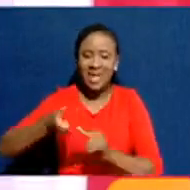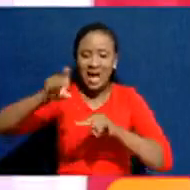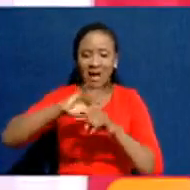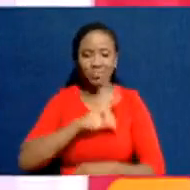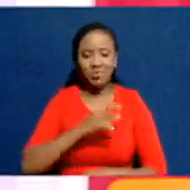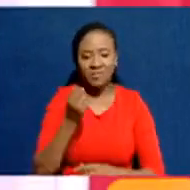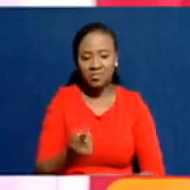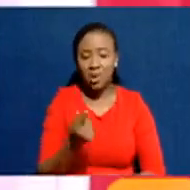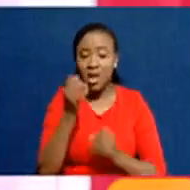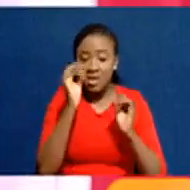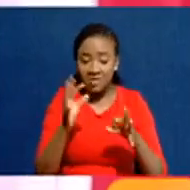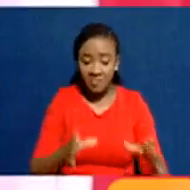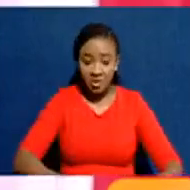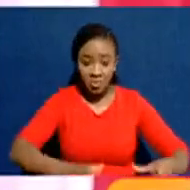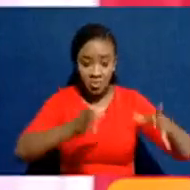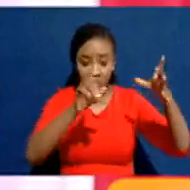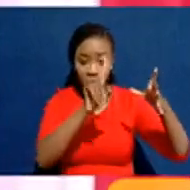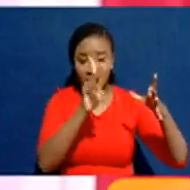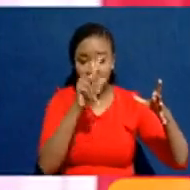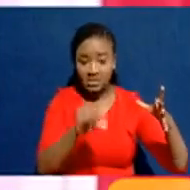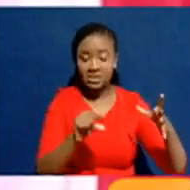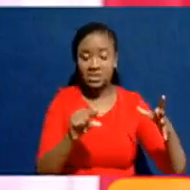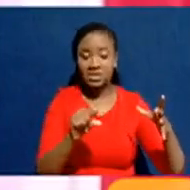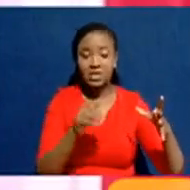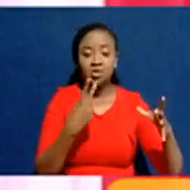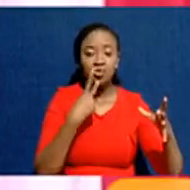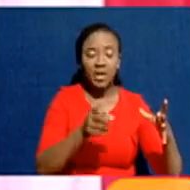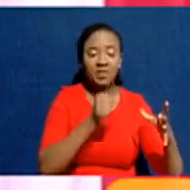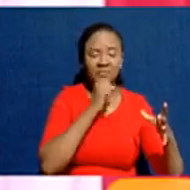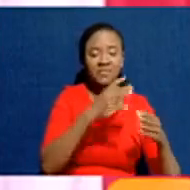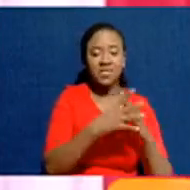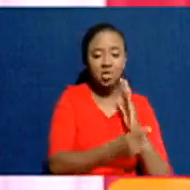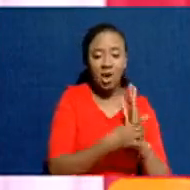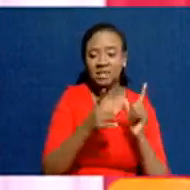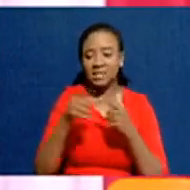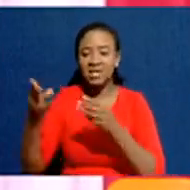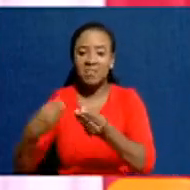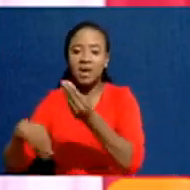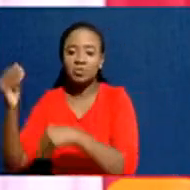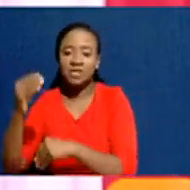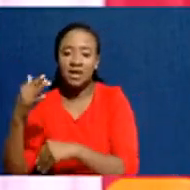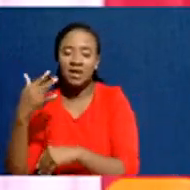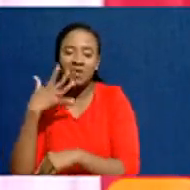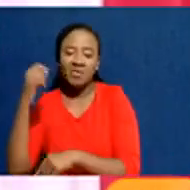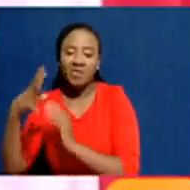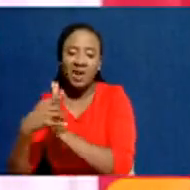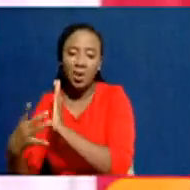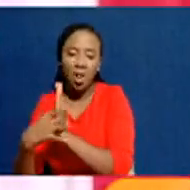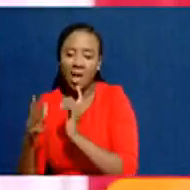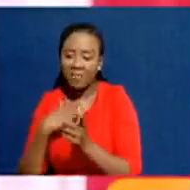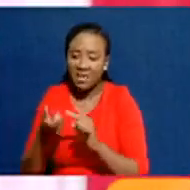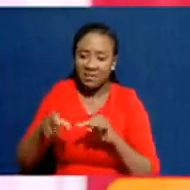gunia moja ni $250, nyinyi mnauza $500. Semezaneni kidogo